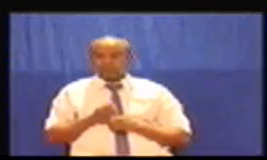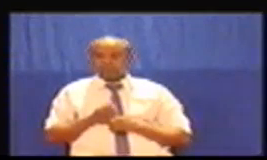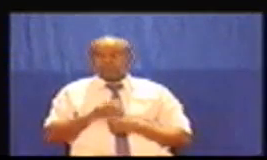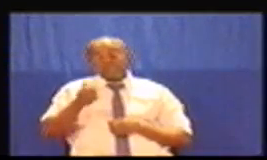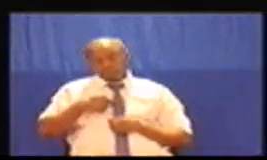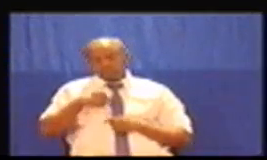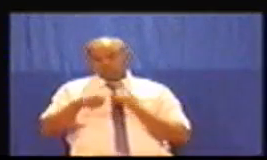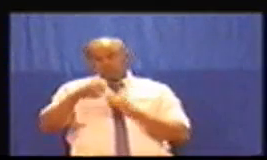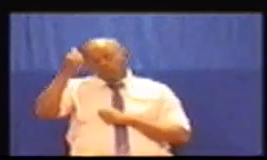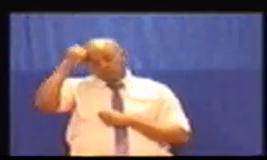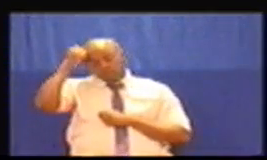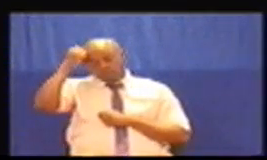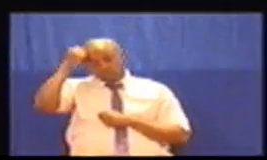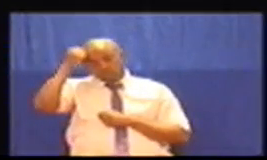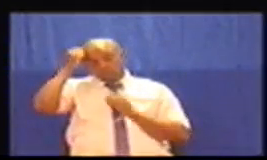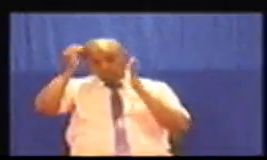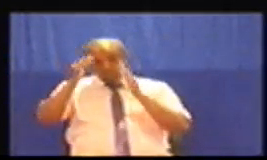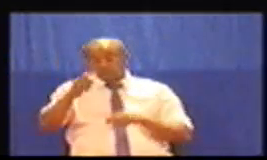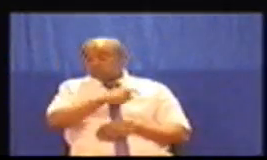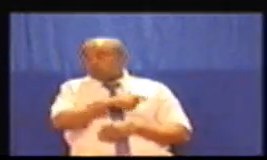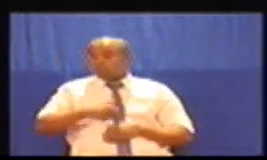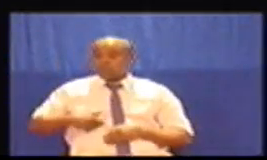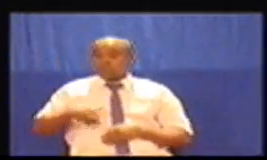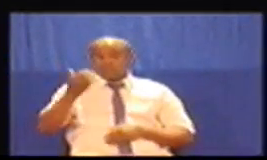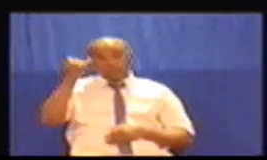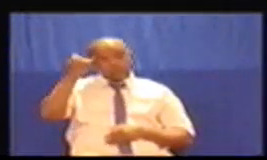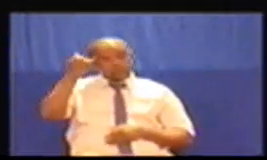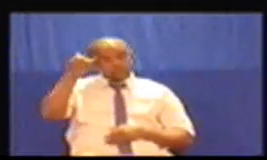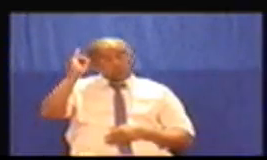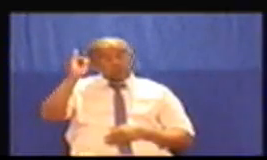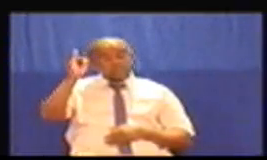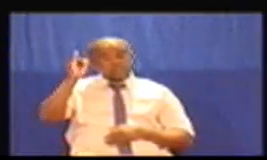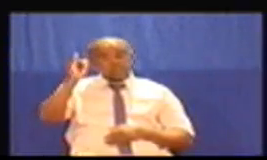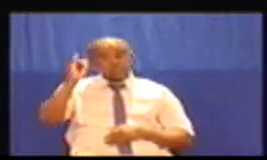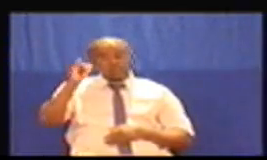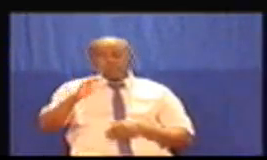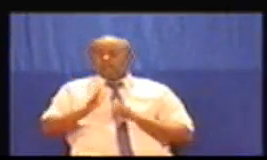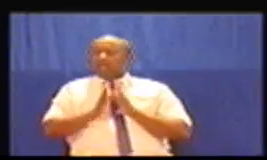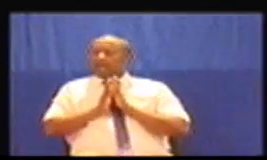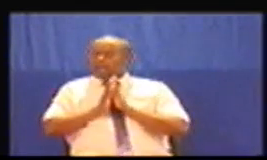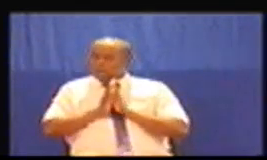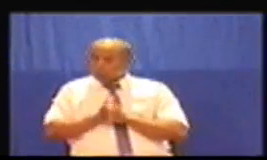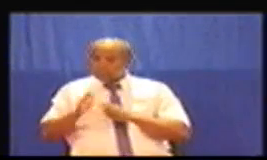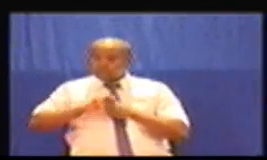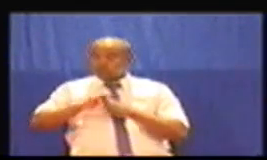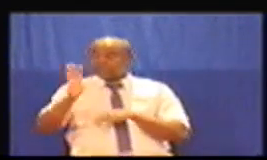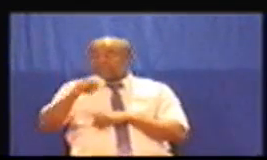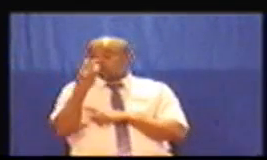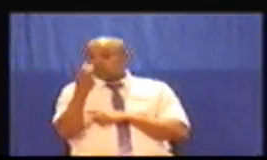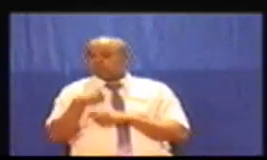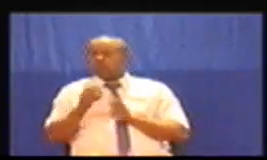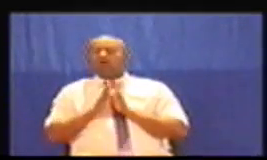niwakumbushe kwamba Mheshimiwa Rais ametushauri wa Tanzania na kutuomba sana kwamba tutumie siku hizi tatu kwa ajili ya